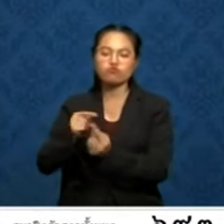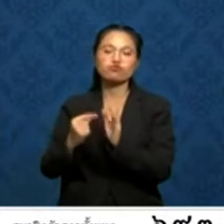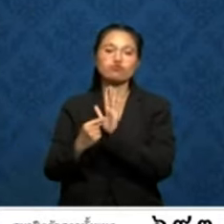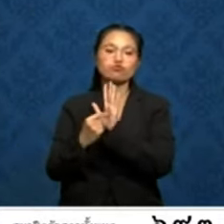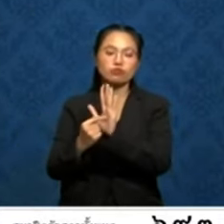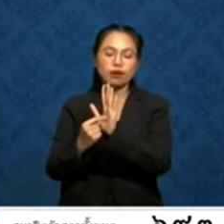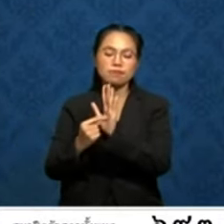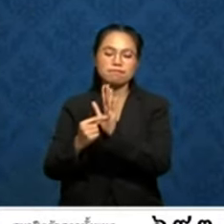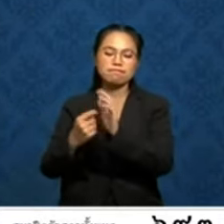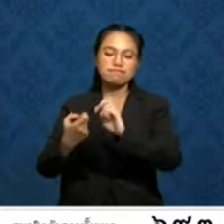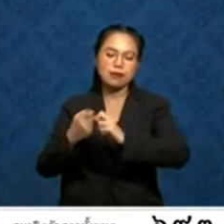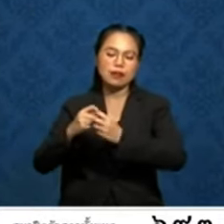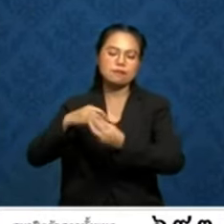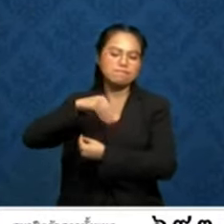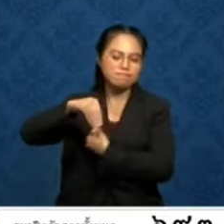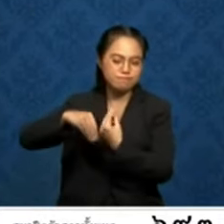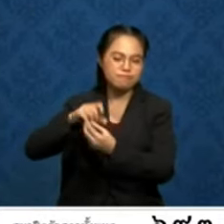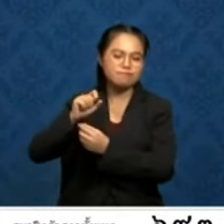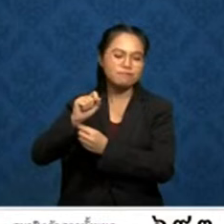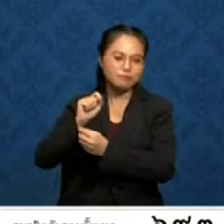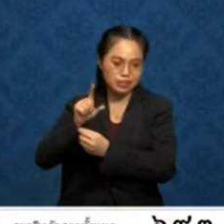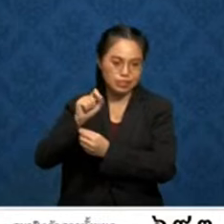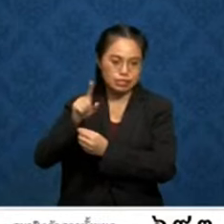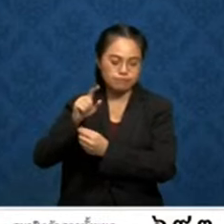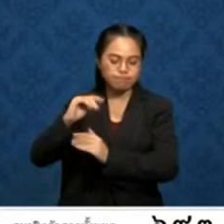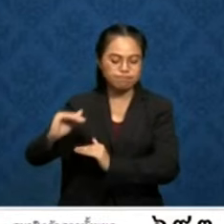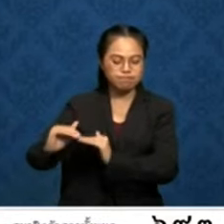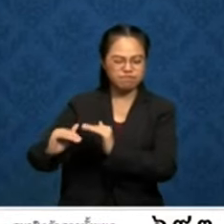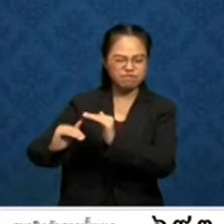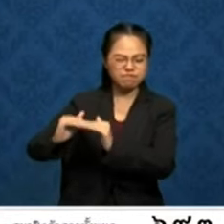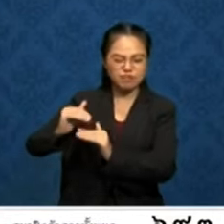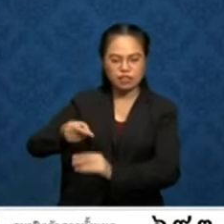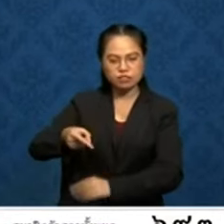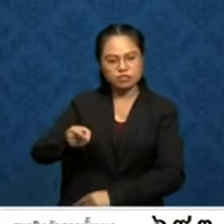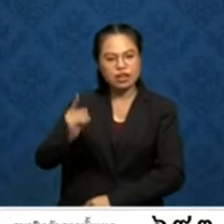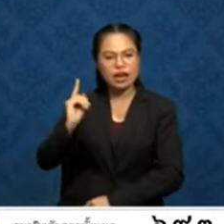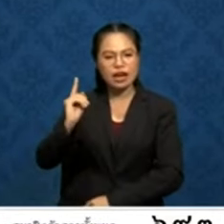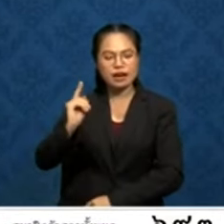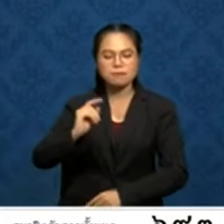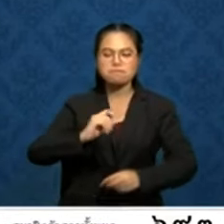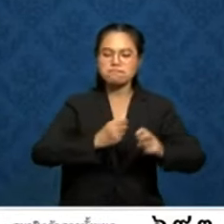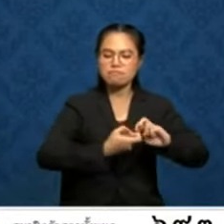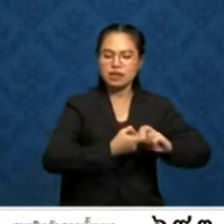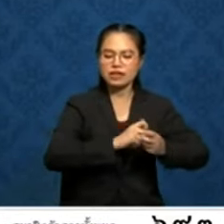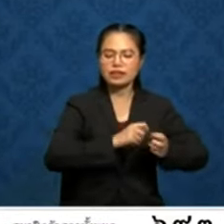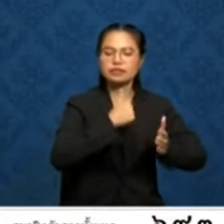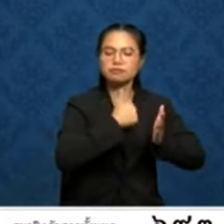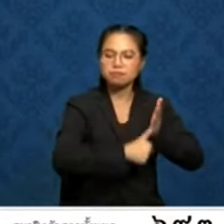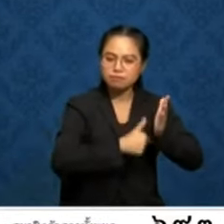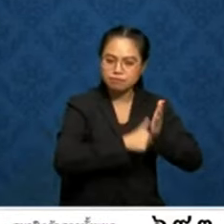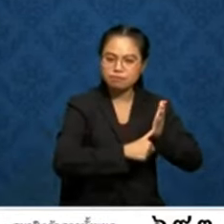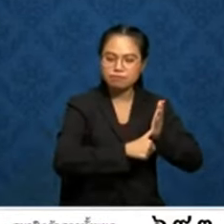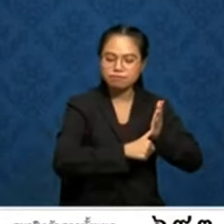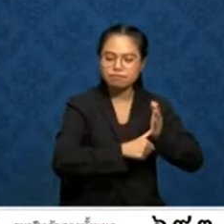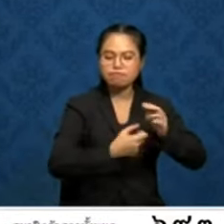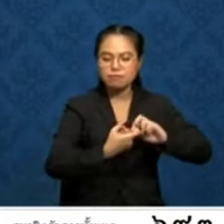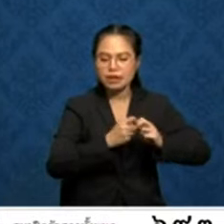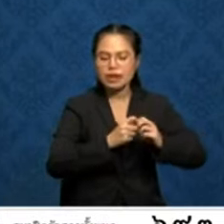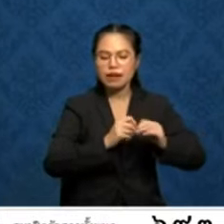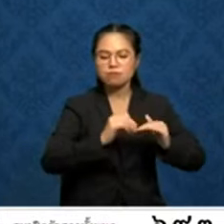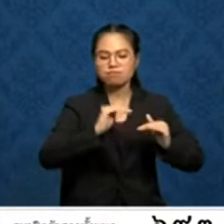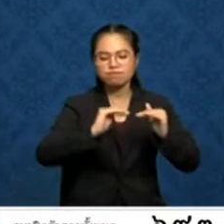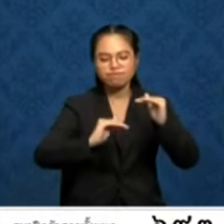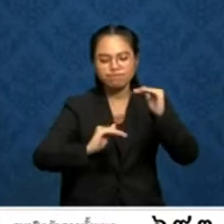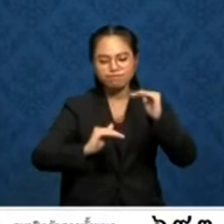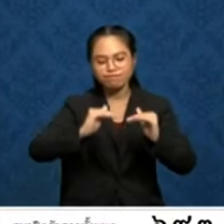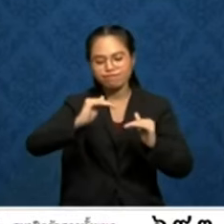ที่เราเติบโตน้อยกว่าศักยภาพจริงปัญหาหนี้สินเรื้อรังปัญหาความเหลื่อมล้ำที่รุน